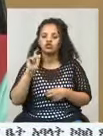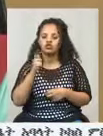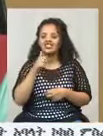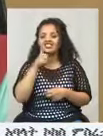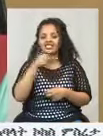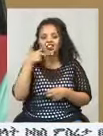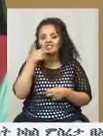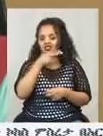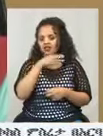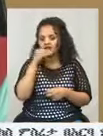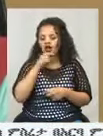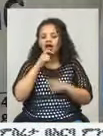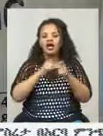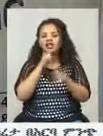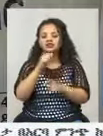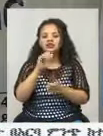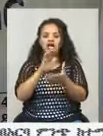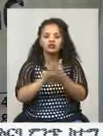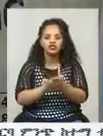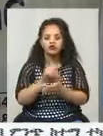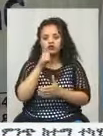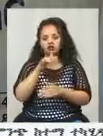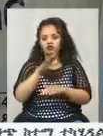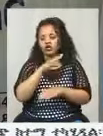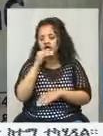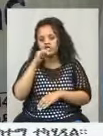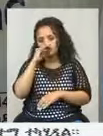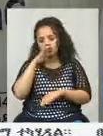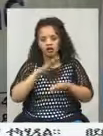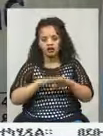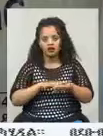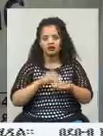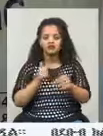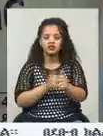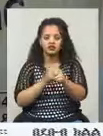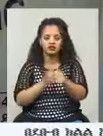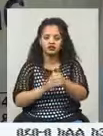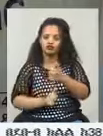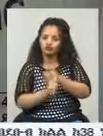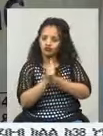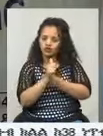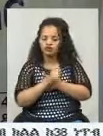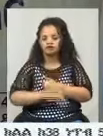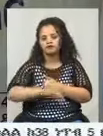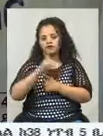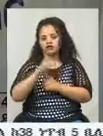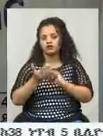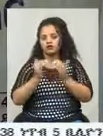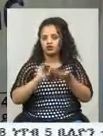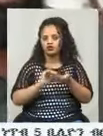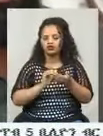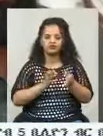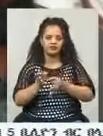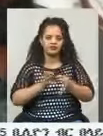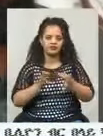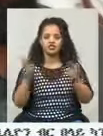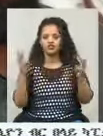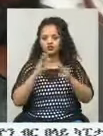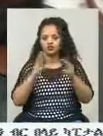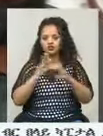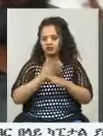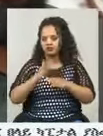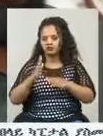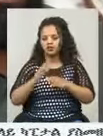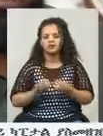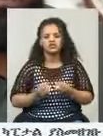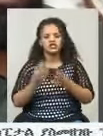ልጅ ግርዛትና ያለ ዕድሜ ጋብቻ በሴቶችና ህጻናት ላይ የሚያስከትሉት ጉዳቶች ከፍተኛ መሆናቸውን ገልጸው ችግሮቹን